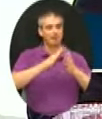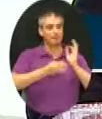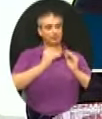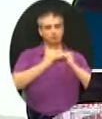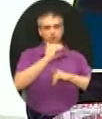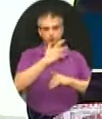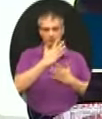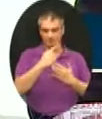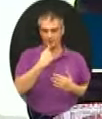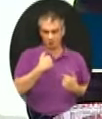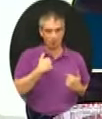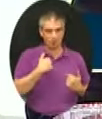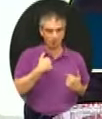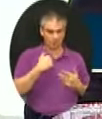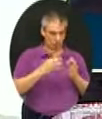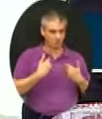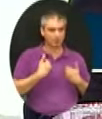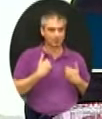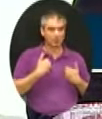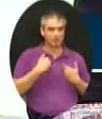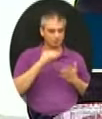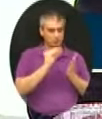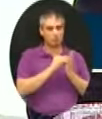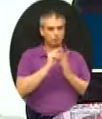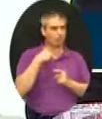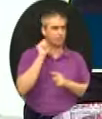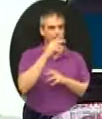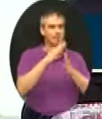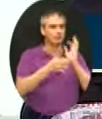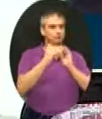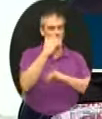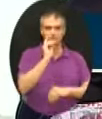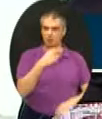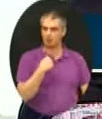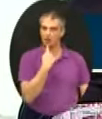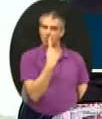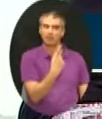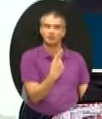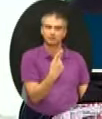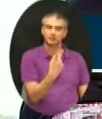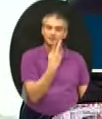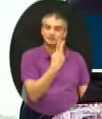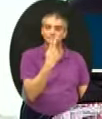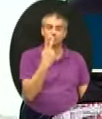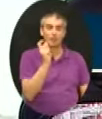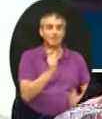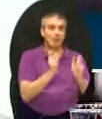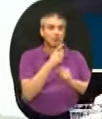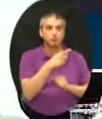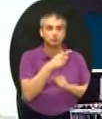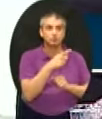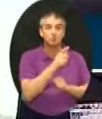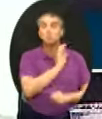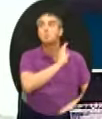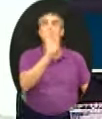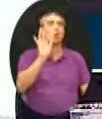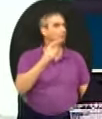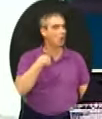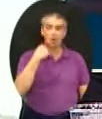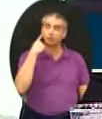עליון, דמרנו, אני עורך דין, אני מופיע בבית משפט עליון, אני יכול להגיד לך ש-22 האנשים האלה הם מעולים,